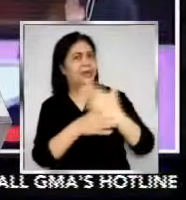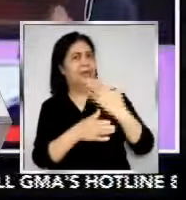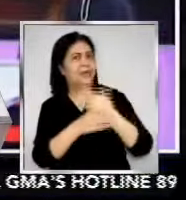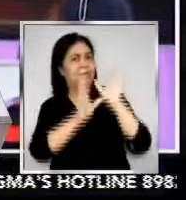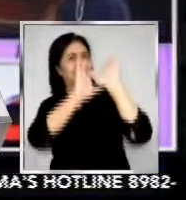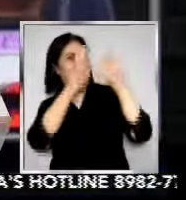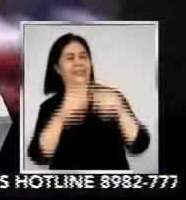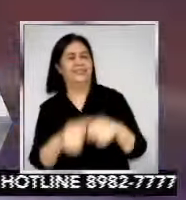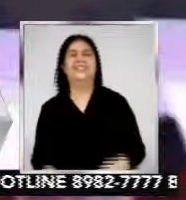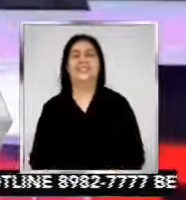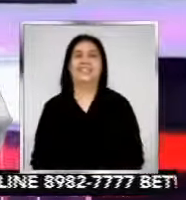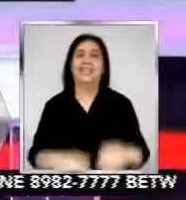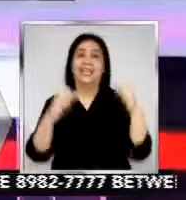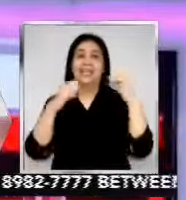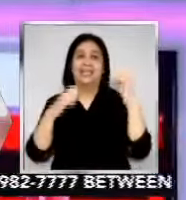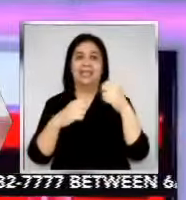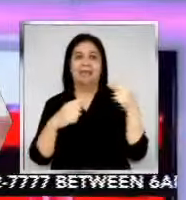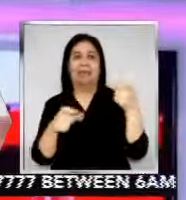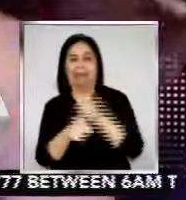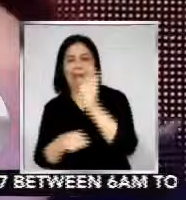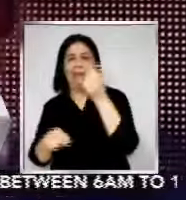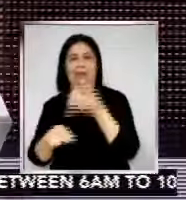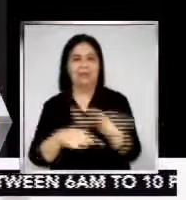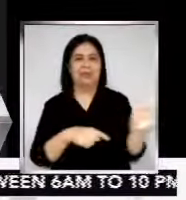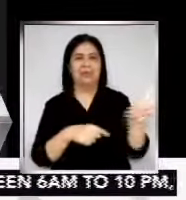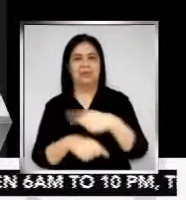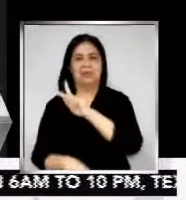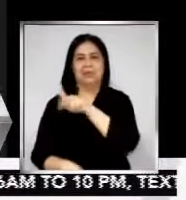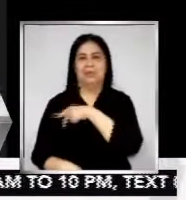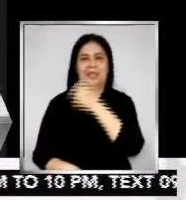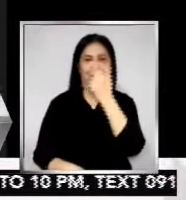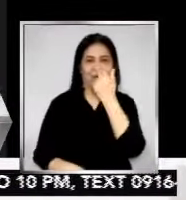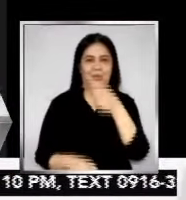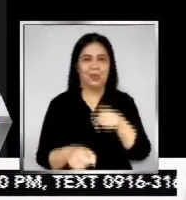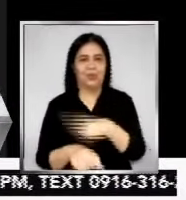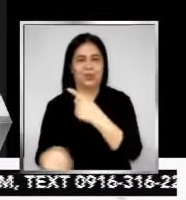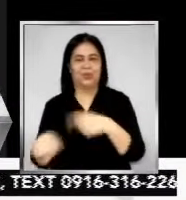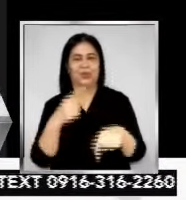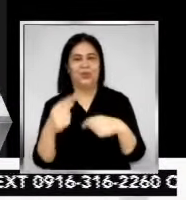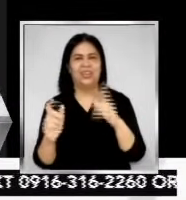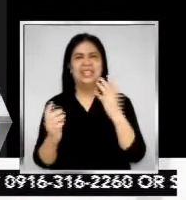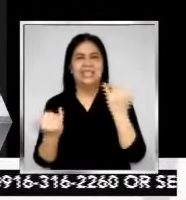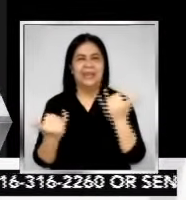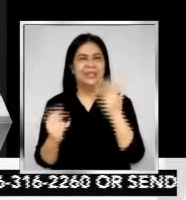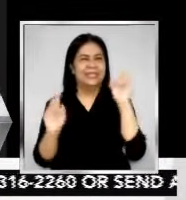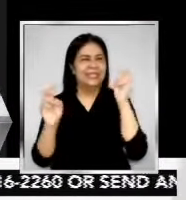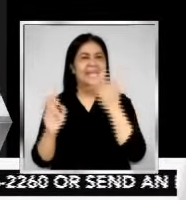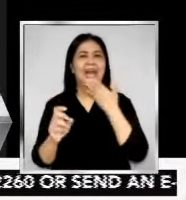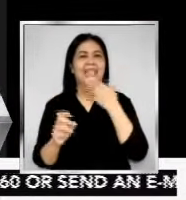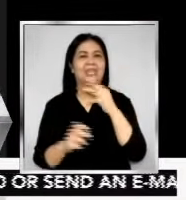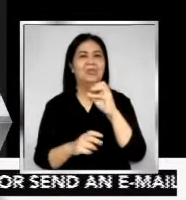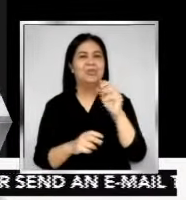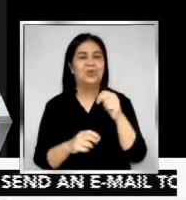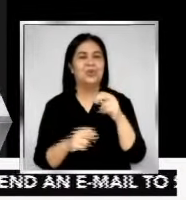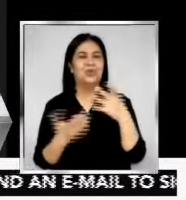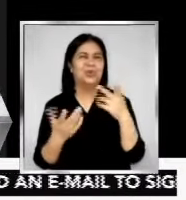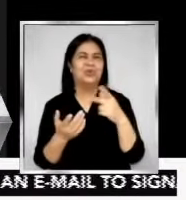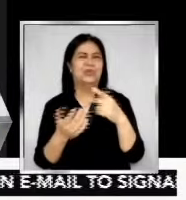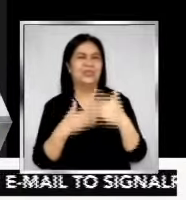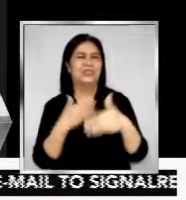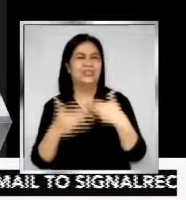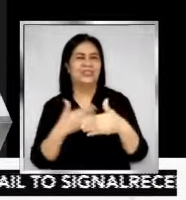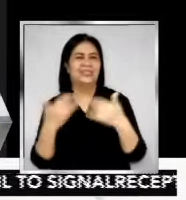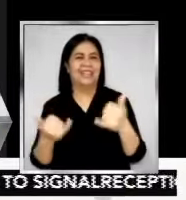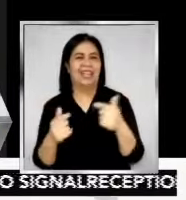ang laglagan at inside o personal jokes. Honeymoon stage tayo ngayon. Kaya may mga papaalam